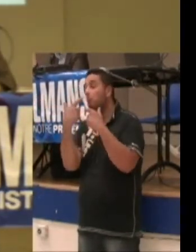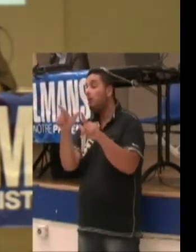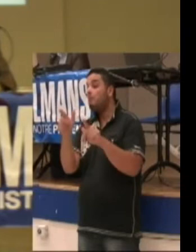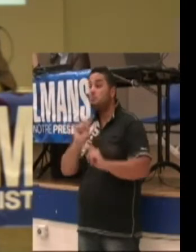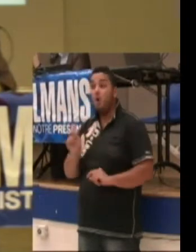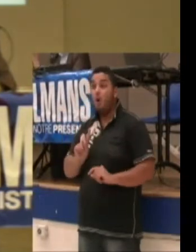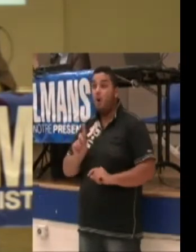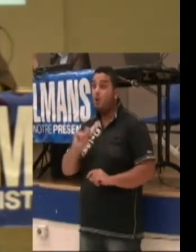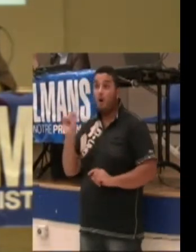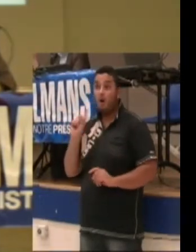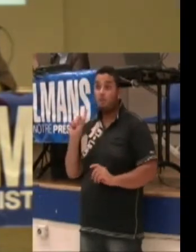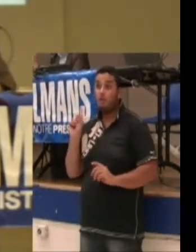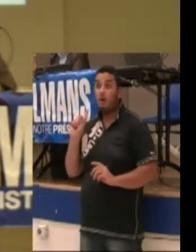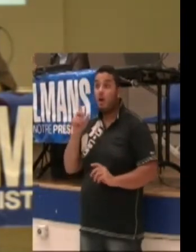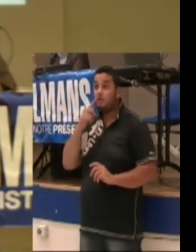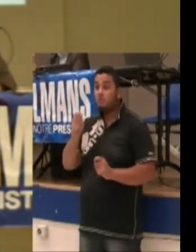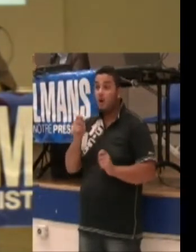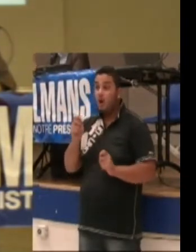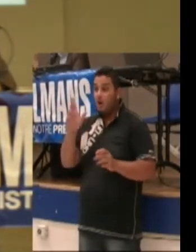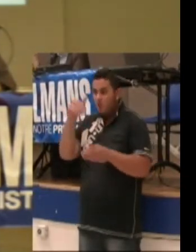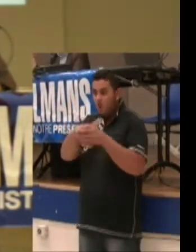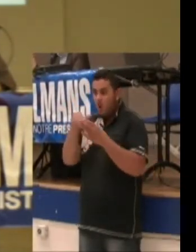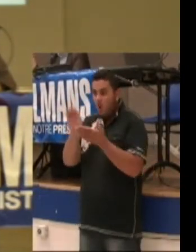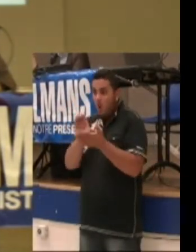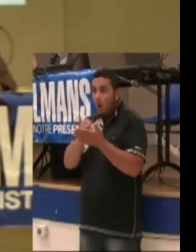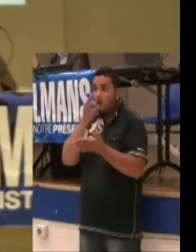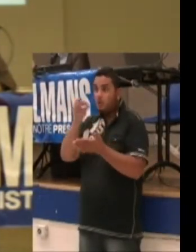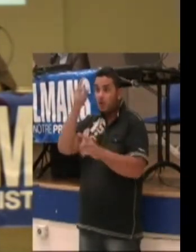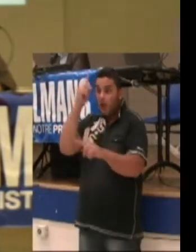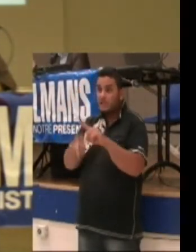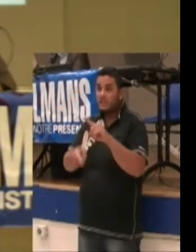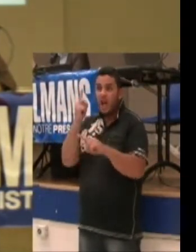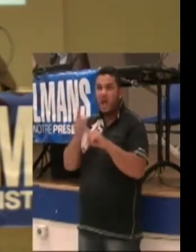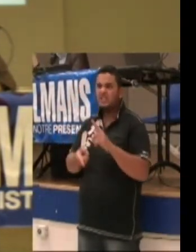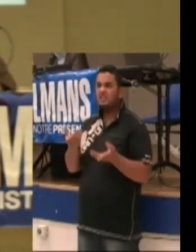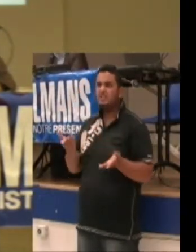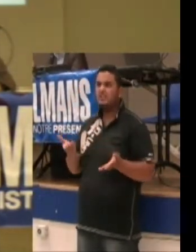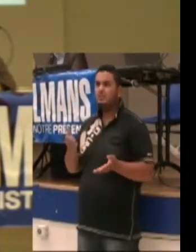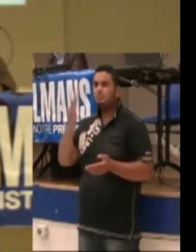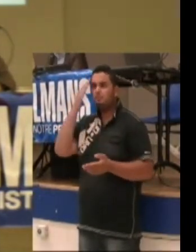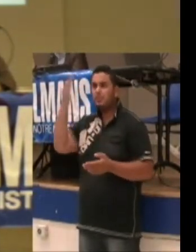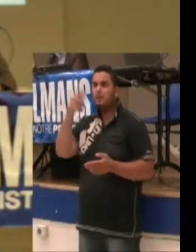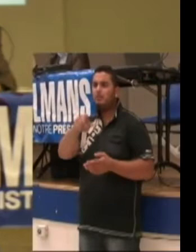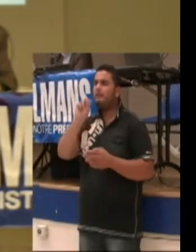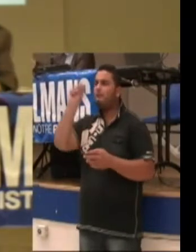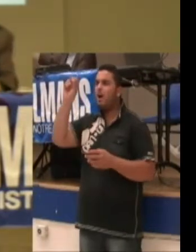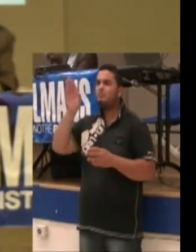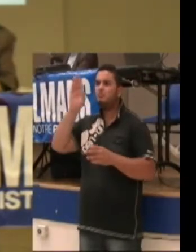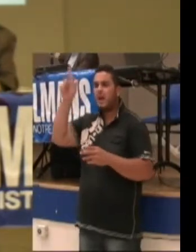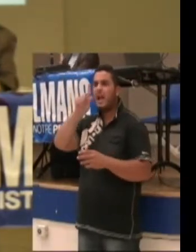passé? Et ça, Allah subhanahu wa ta'ala décrit le Qur'an. Si un jour vous faites un voyage, Inch'Allah à Gaza,